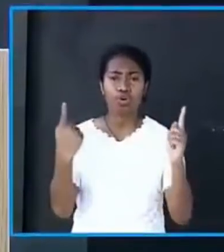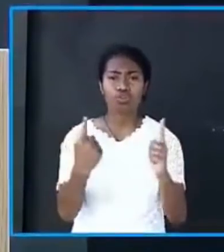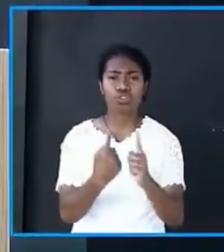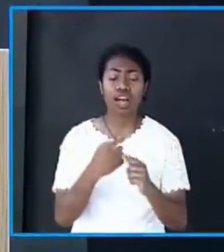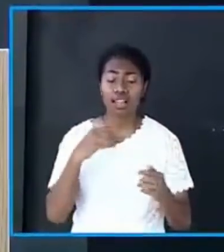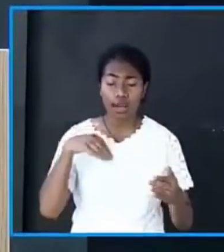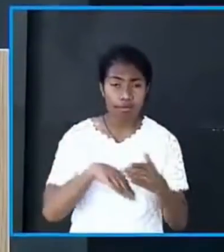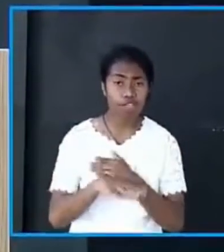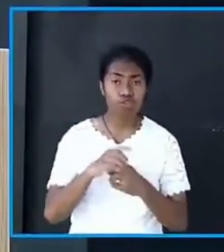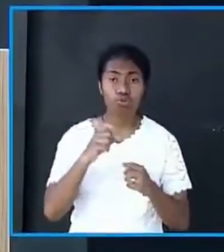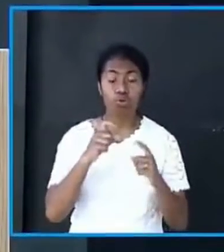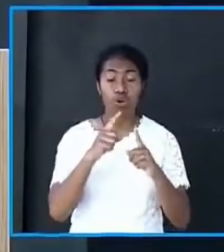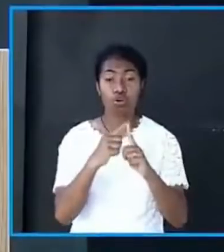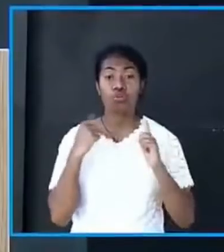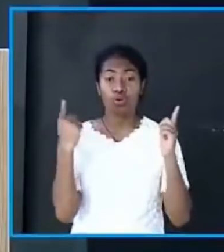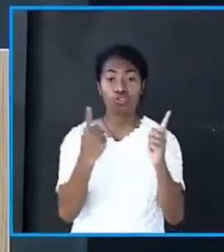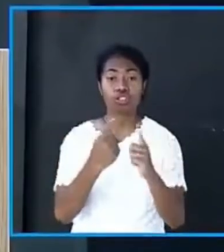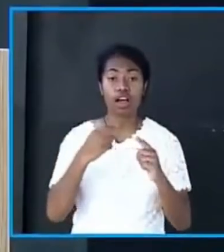dosa bunuh diri